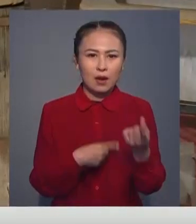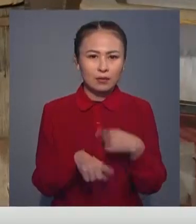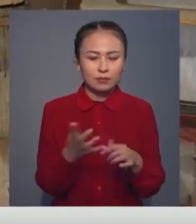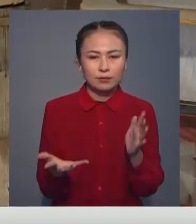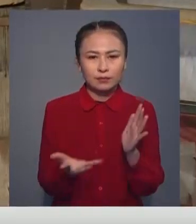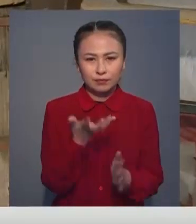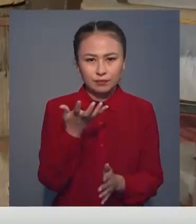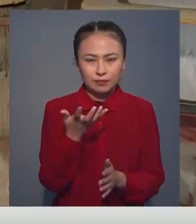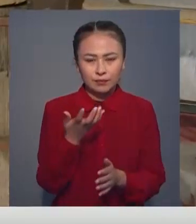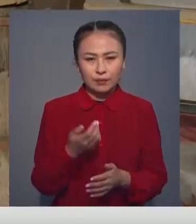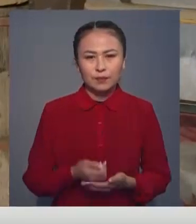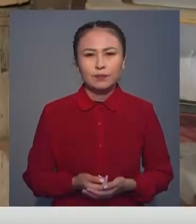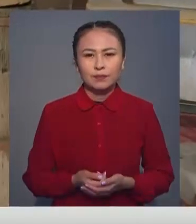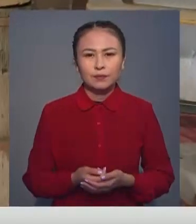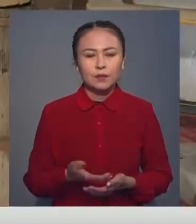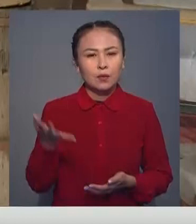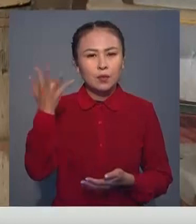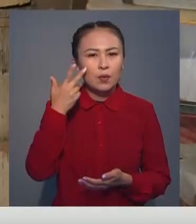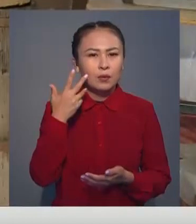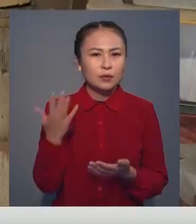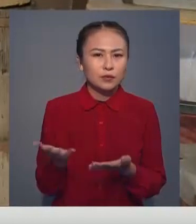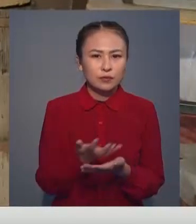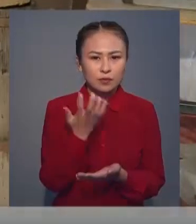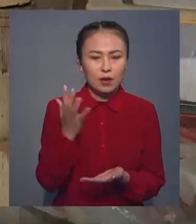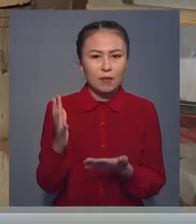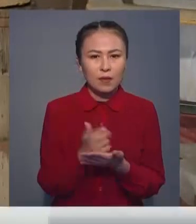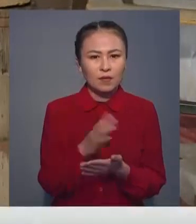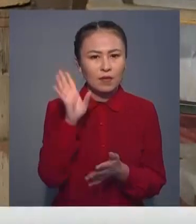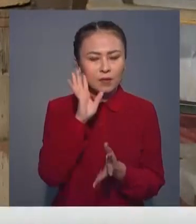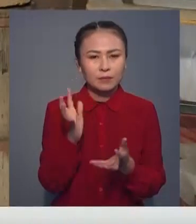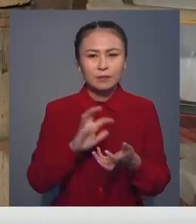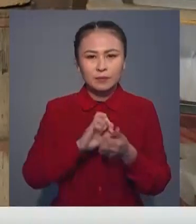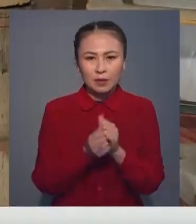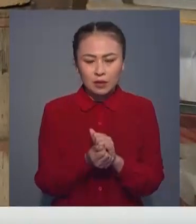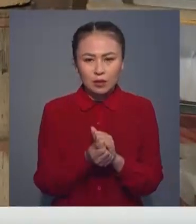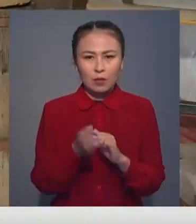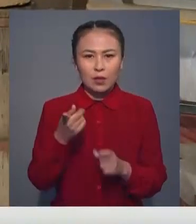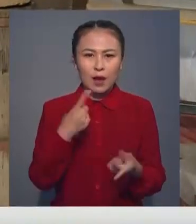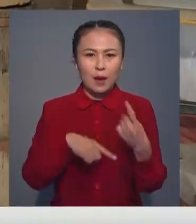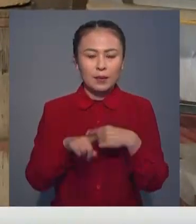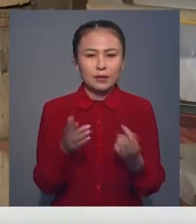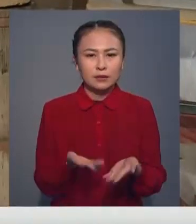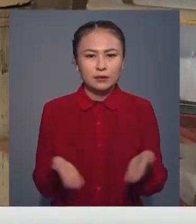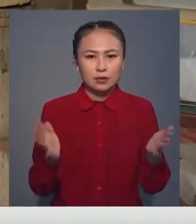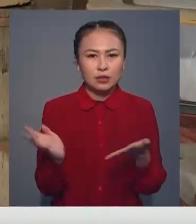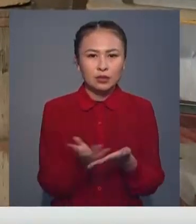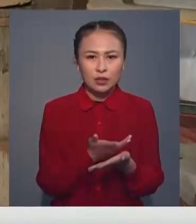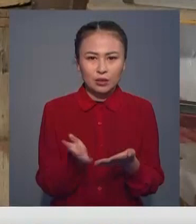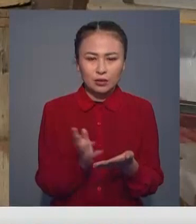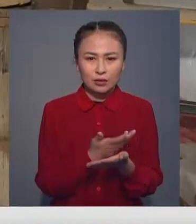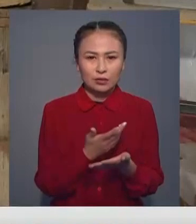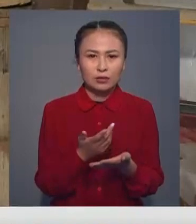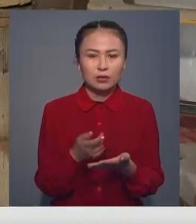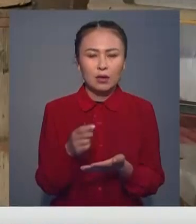сүзіп аласың. Сосын сүзіп алғаннан кейін жаңағы суын сығып шығарғаннан кейін қайта қазанға салып қуырасың,